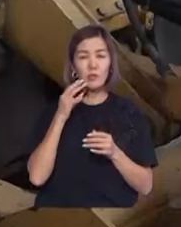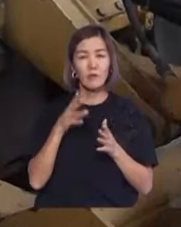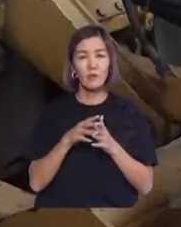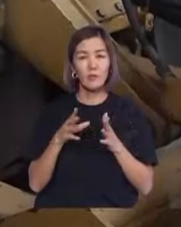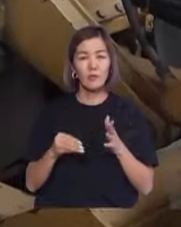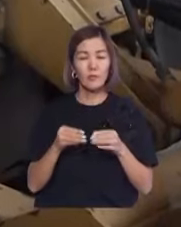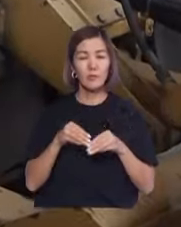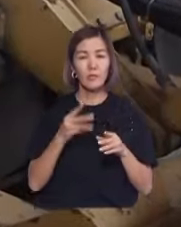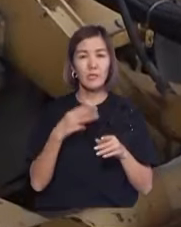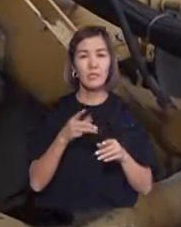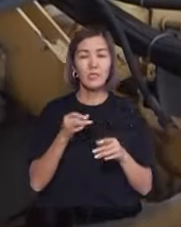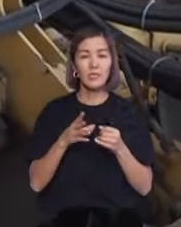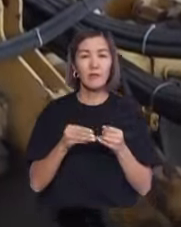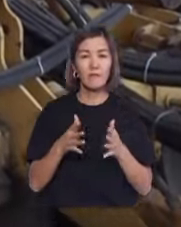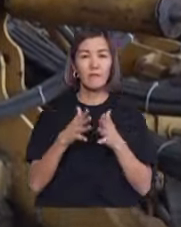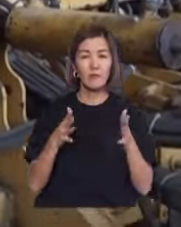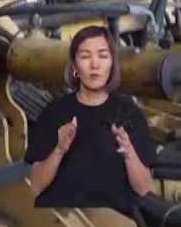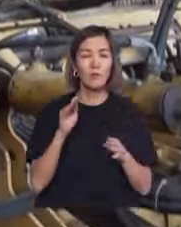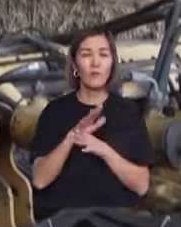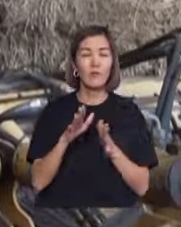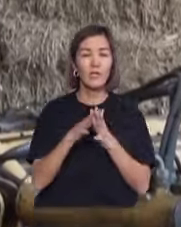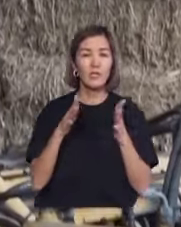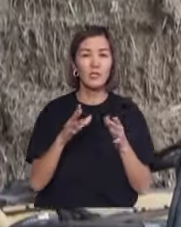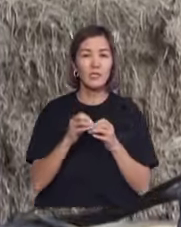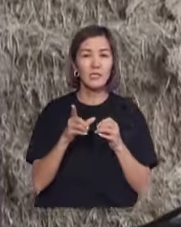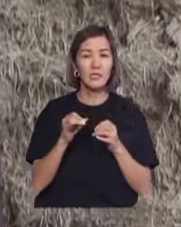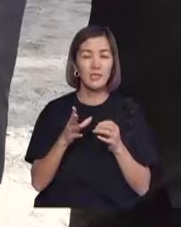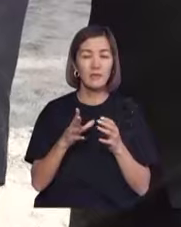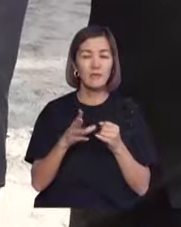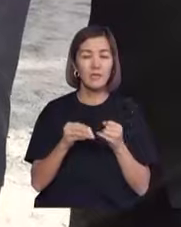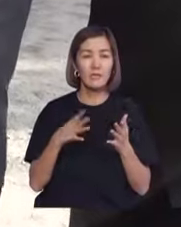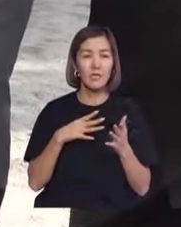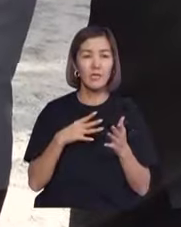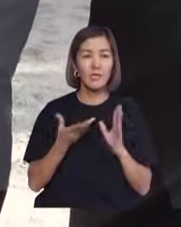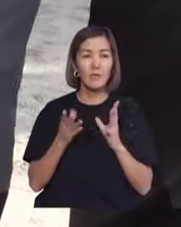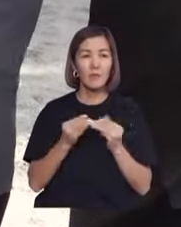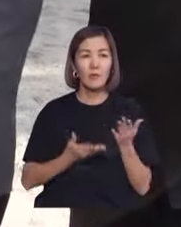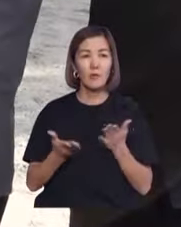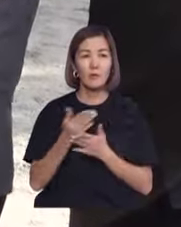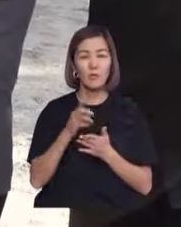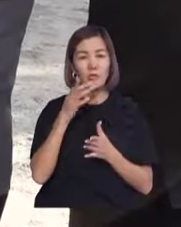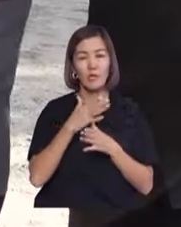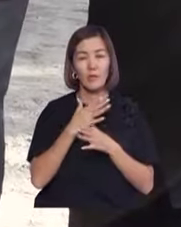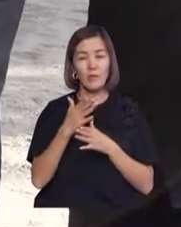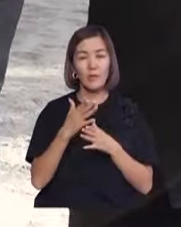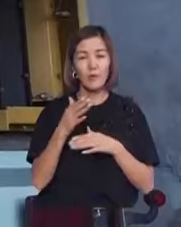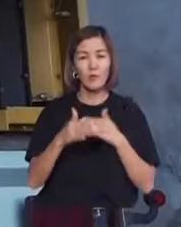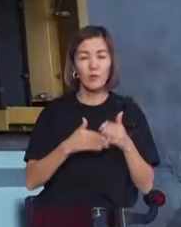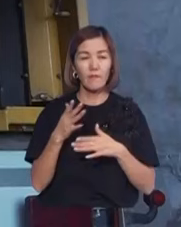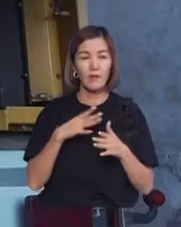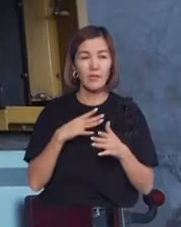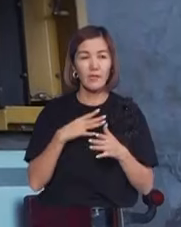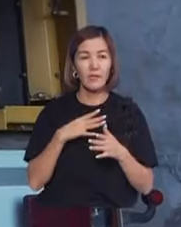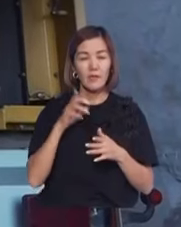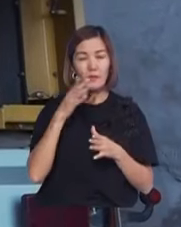30 гектаров. В этом году территория посевов была увеличена на 10 гектаров, что связано с получением необходимого оборудования в рамках программы